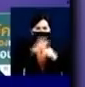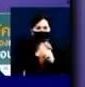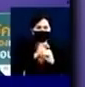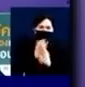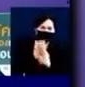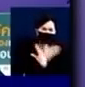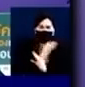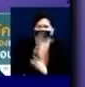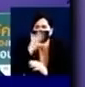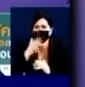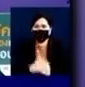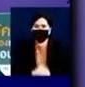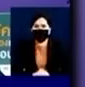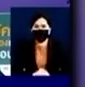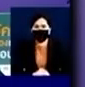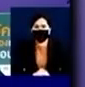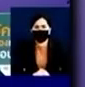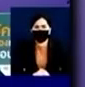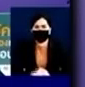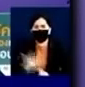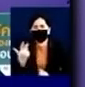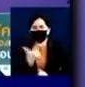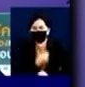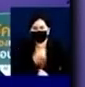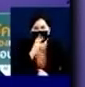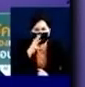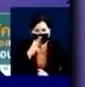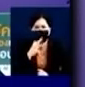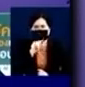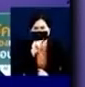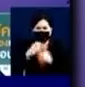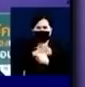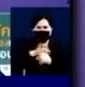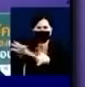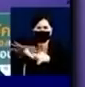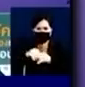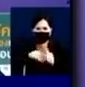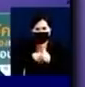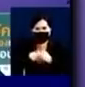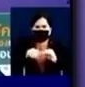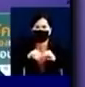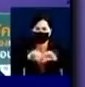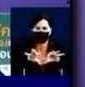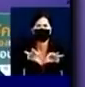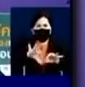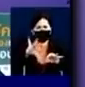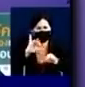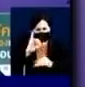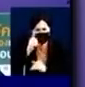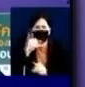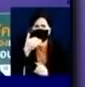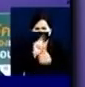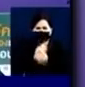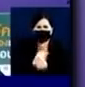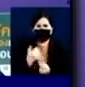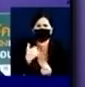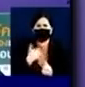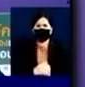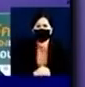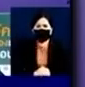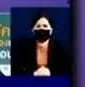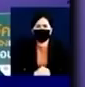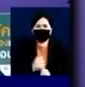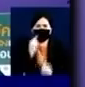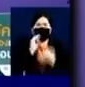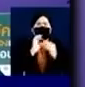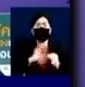คะถ้าฉีดสูตรไข้ซิโนแวคซิโนฟาร์มกับไฟเซอร์ก็อีก3เดือนให้